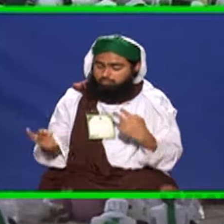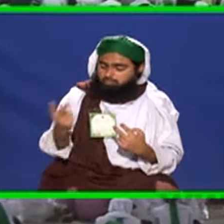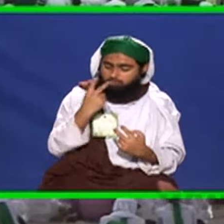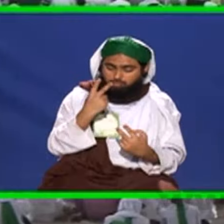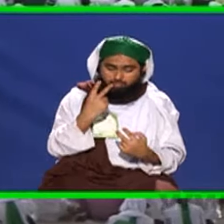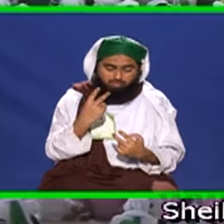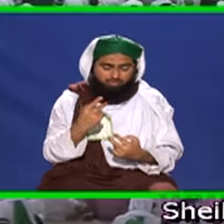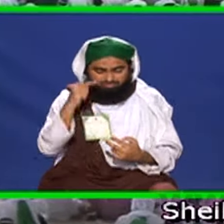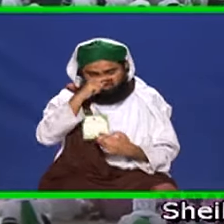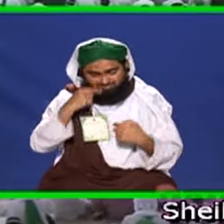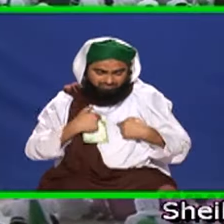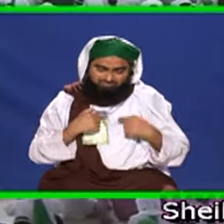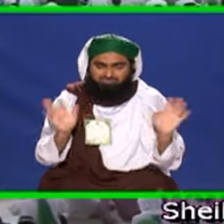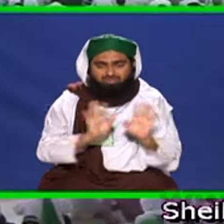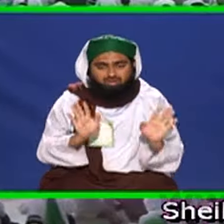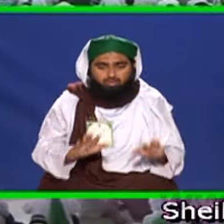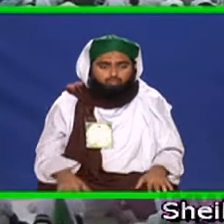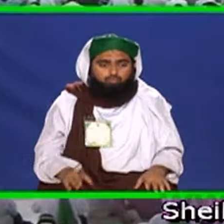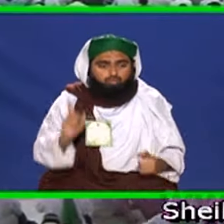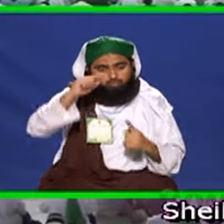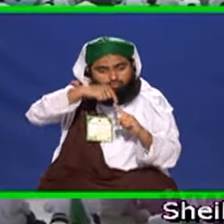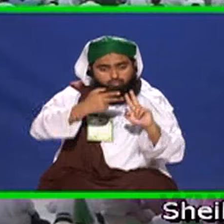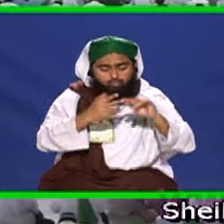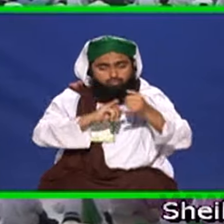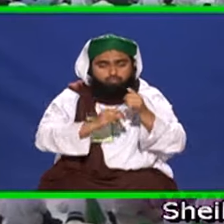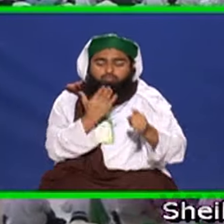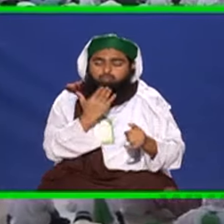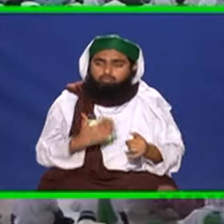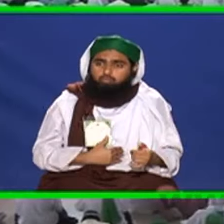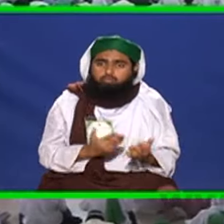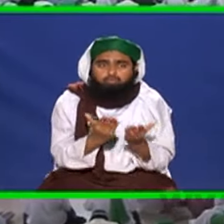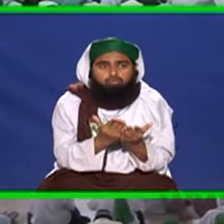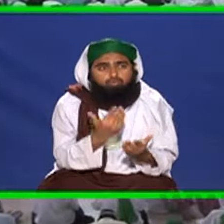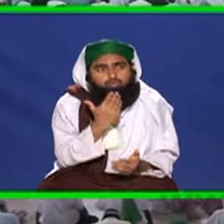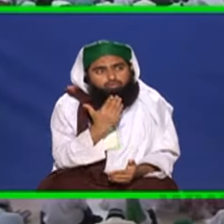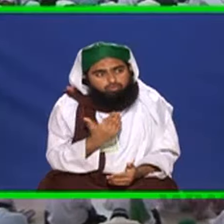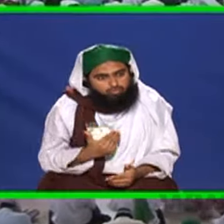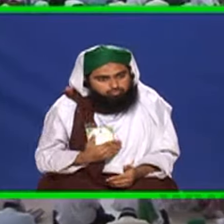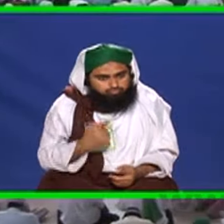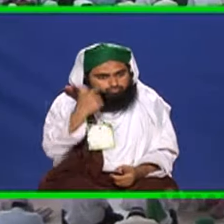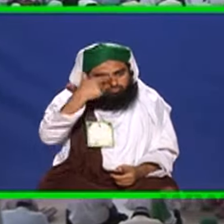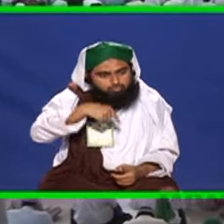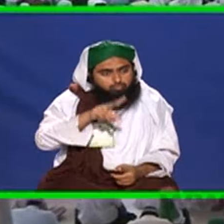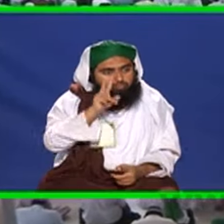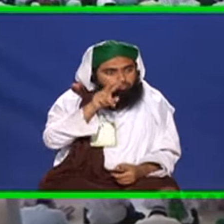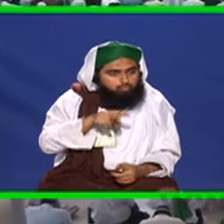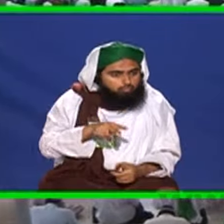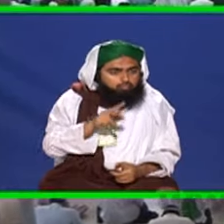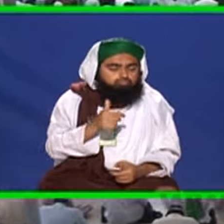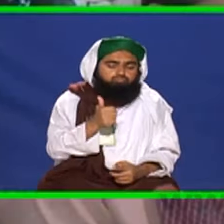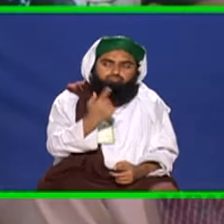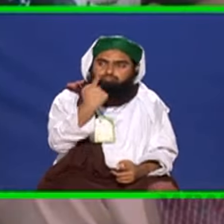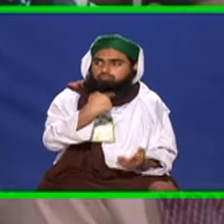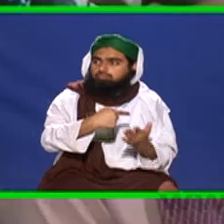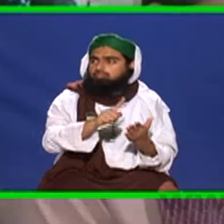شیخ قاضی یہ خدا کو سن کر بڑے متاثر ہوئے کہ کوئی بڑا پہنچا ہوا شخص اور بڑا دور اندھے. آپ نے ان کو